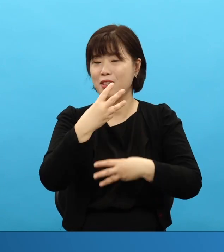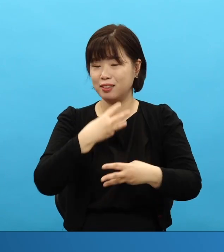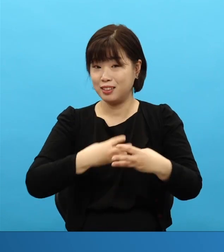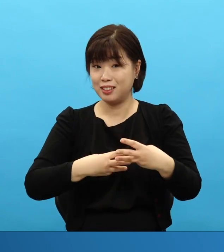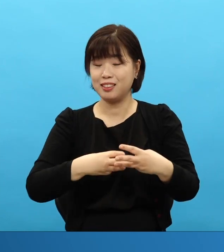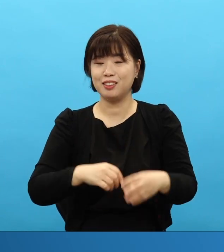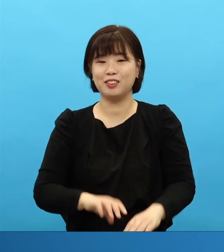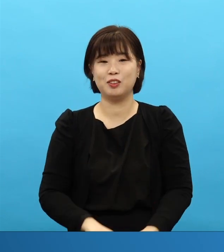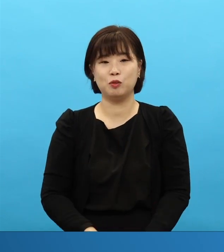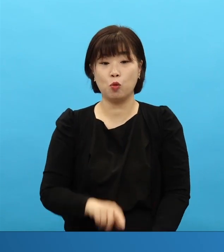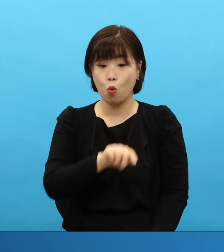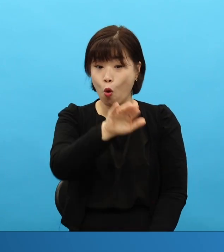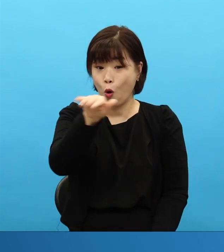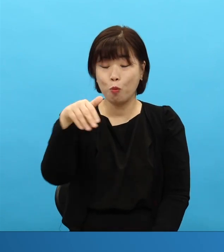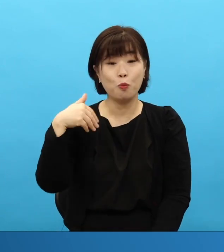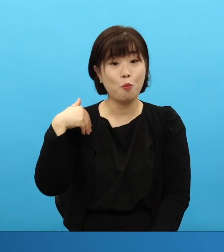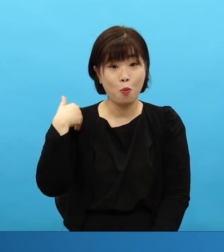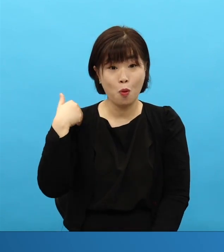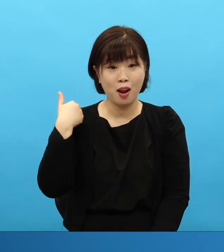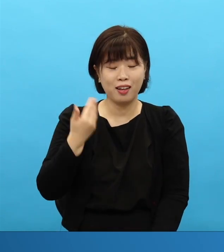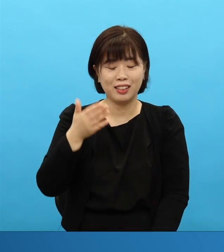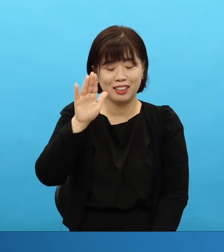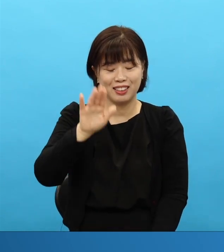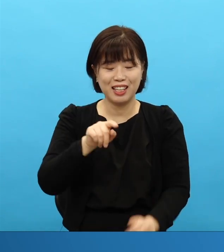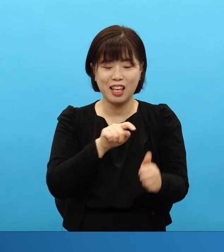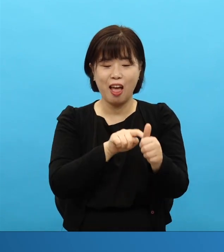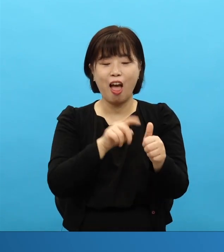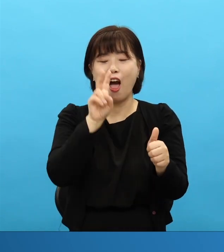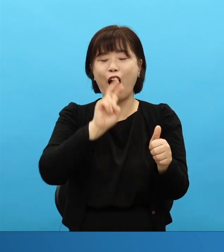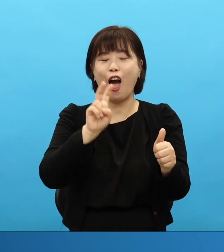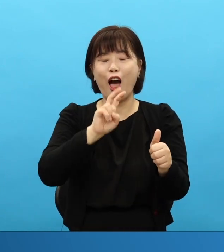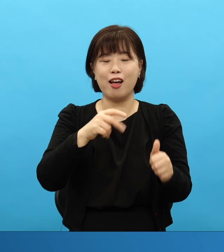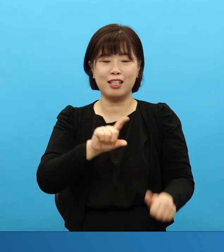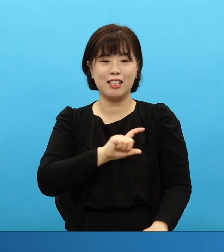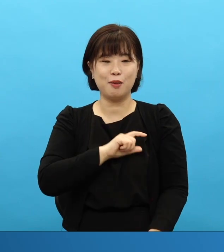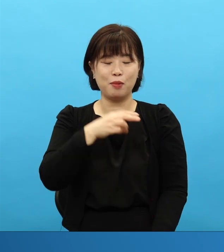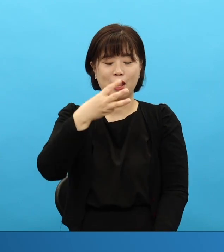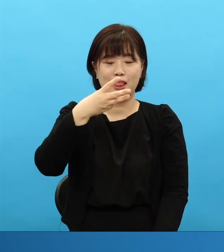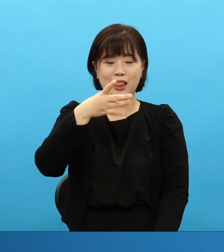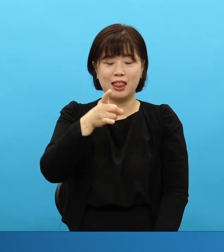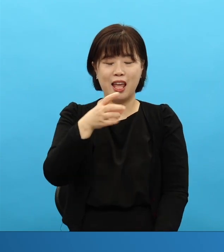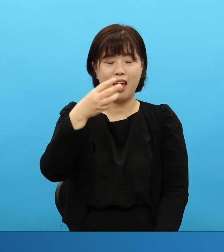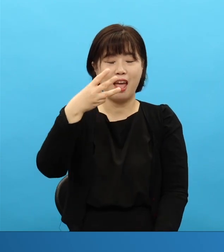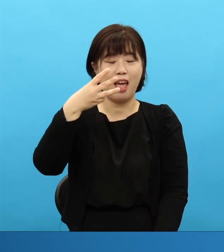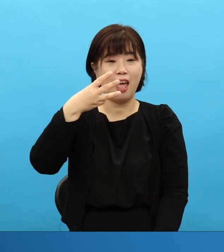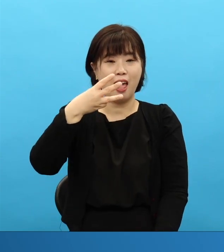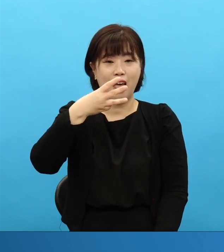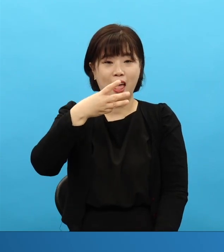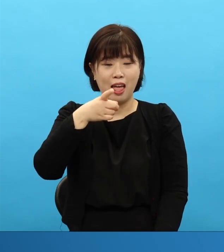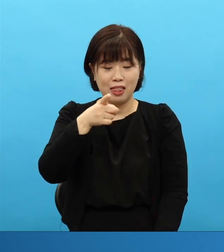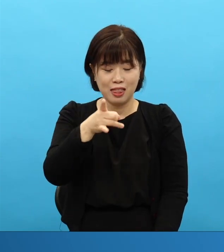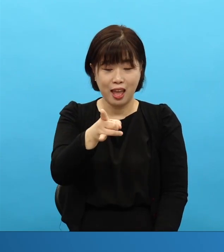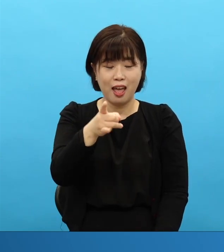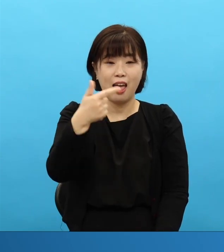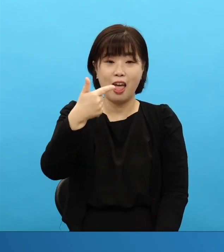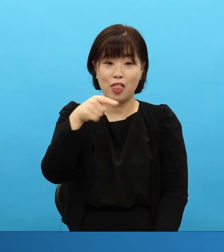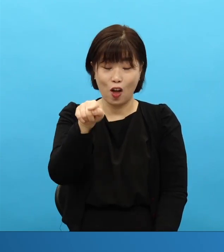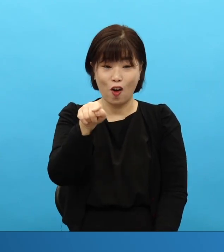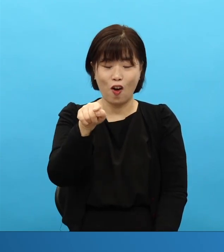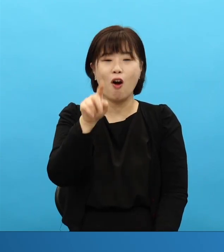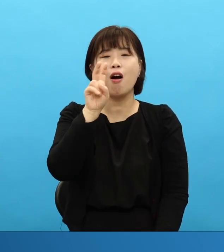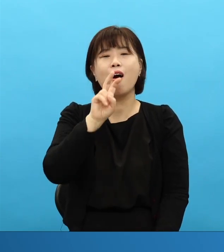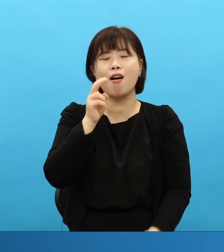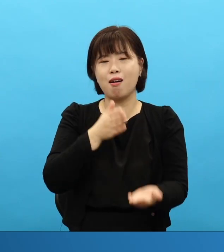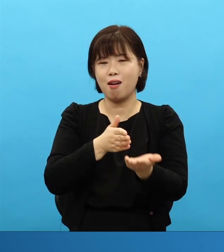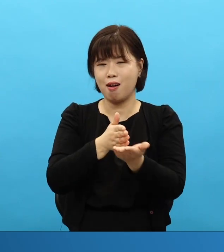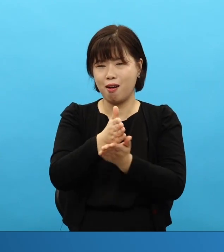잘 모를 수도 있는데 테너 가수인데요. 조금 찾아보기 힘든 가수입니다. And you might not